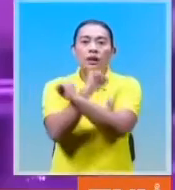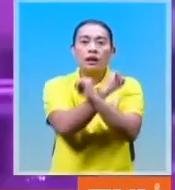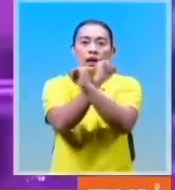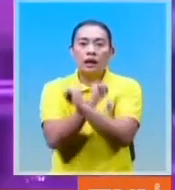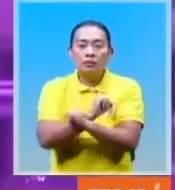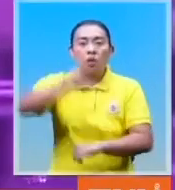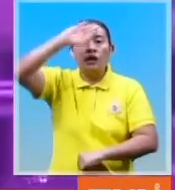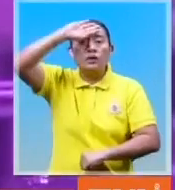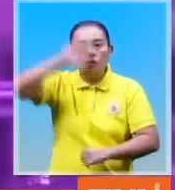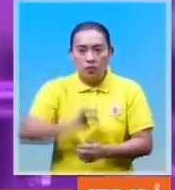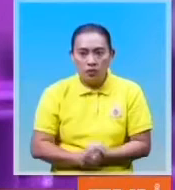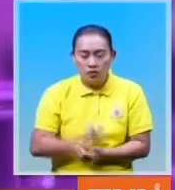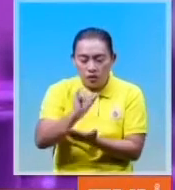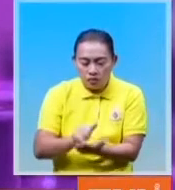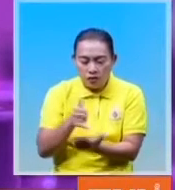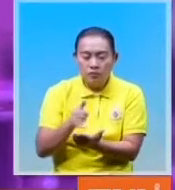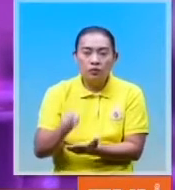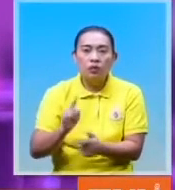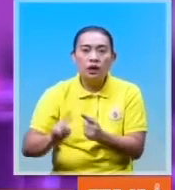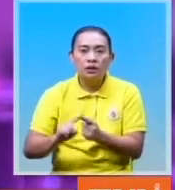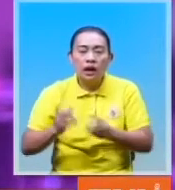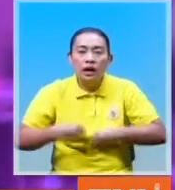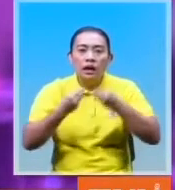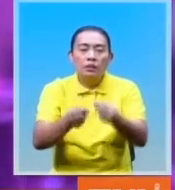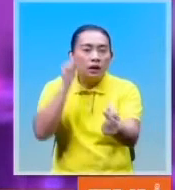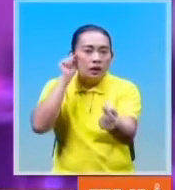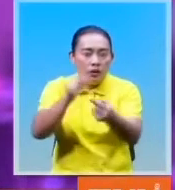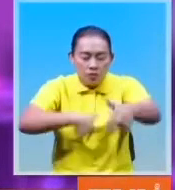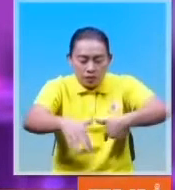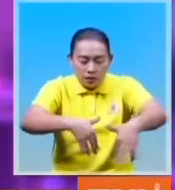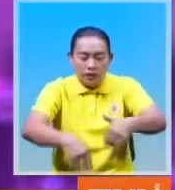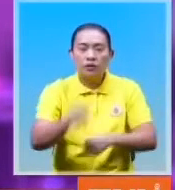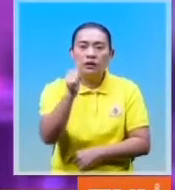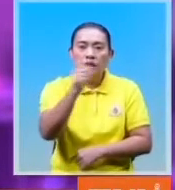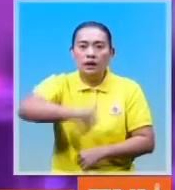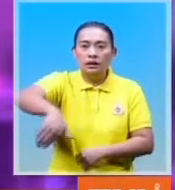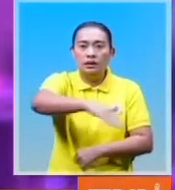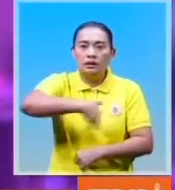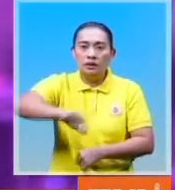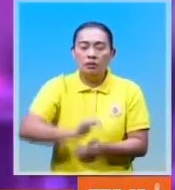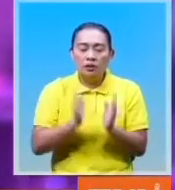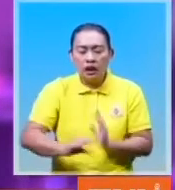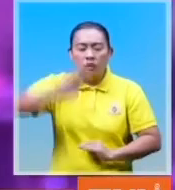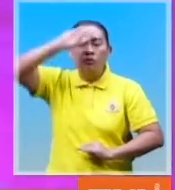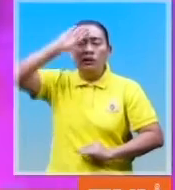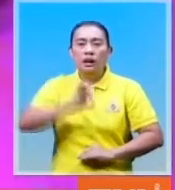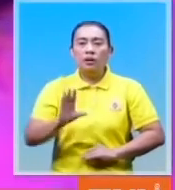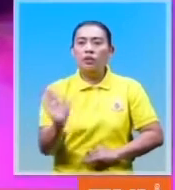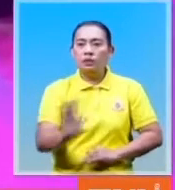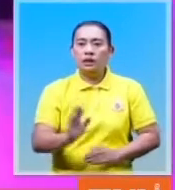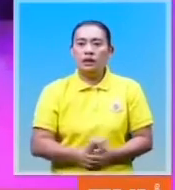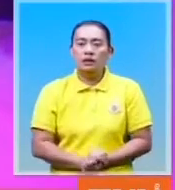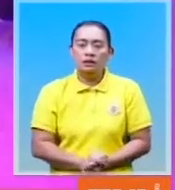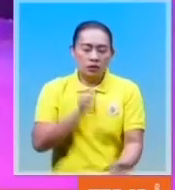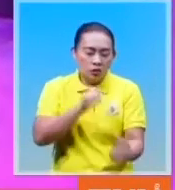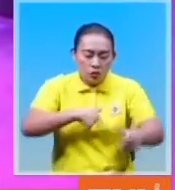คุมโรคและฟื้นฟูสมรรถภาพเพื่อตอบสนองต่อประชาชนทั้งหมดไม่ใช่แต่เพียงผู้ป่วยอย่างเดียวนะคะส่วนกรณีที่มี